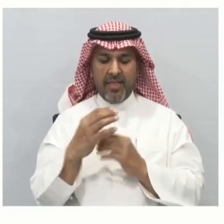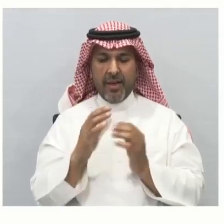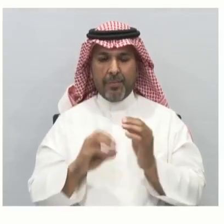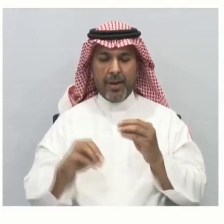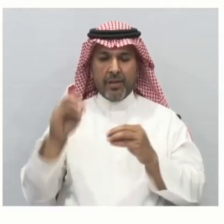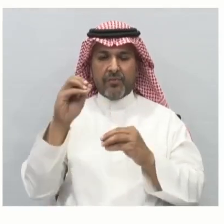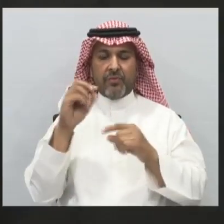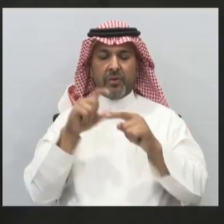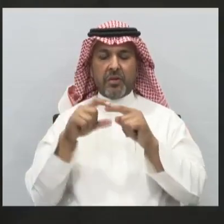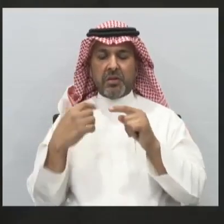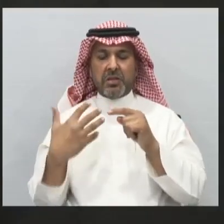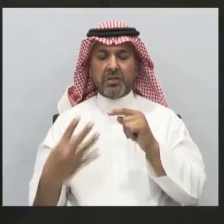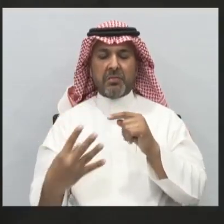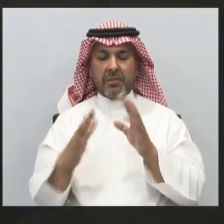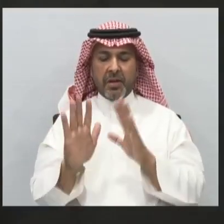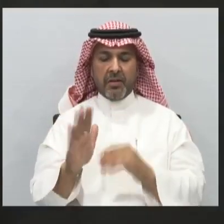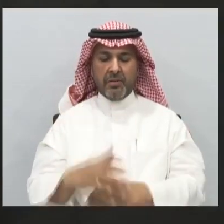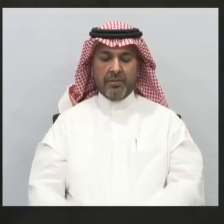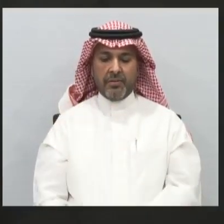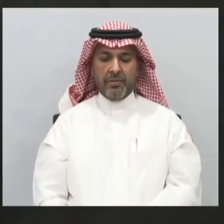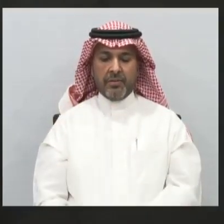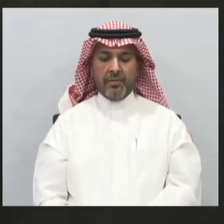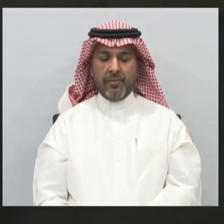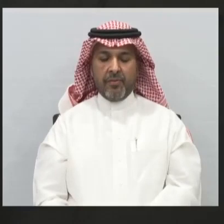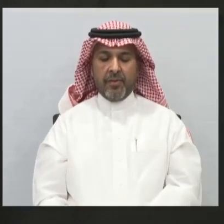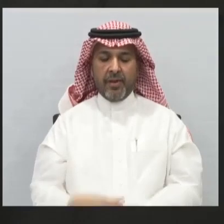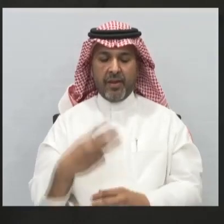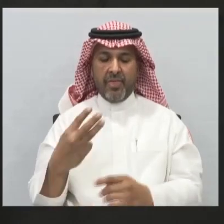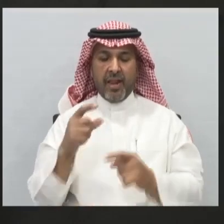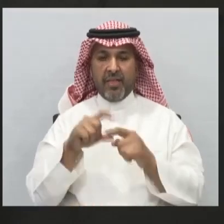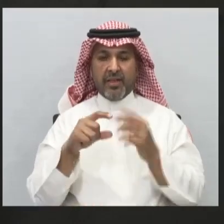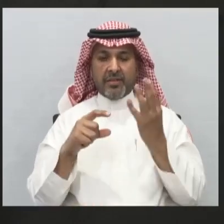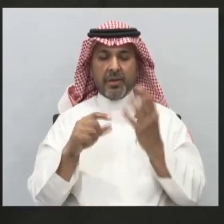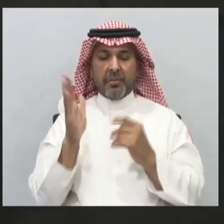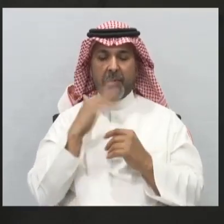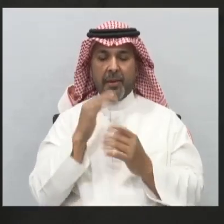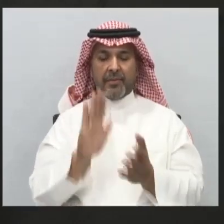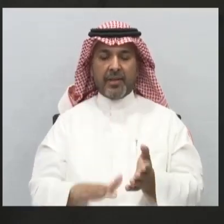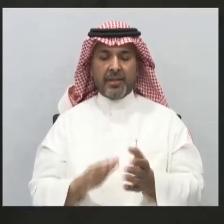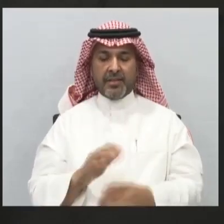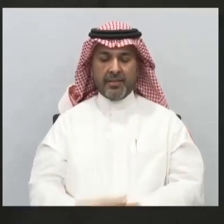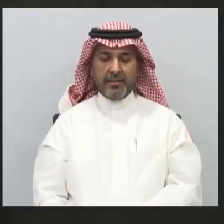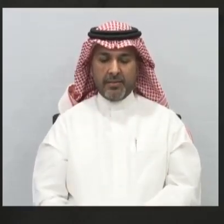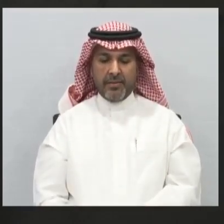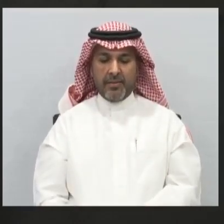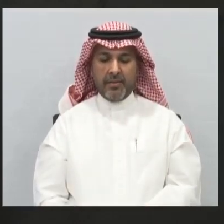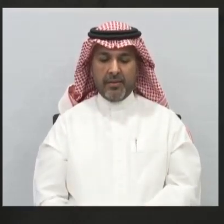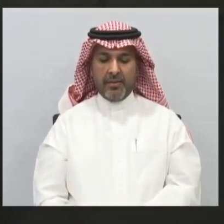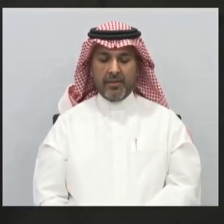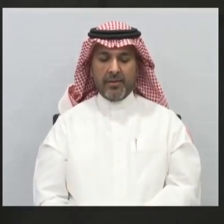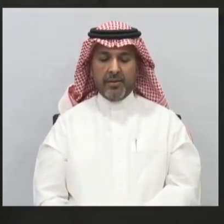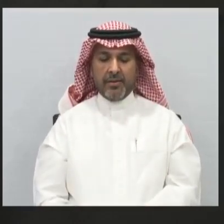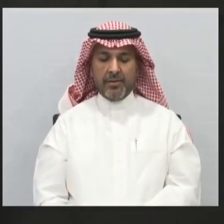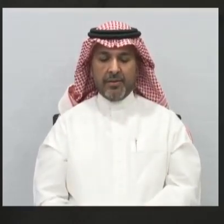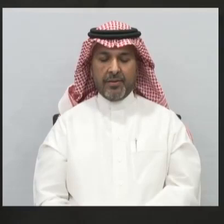هو باقي صغير ما استطيع قسمته على الاربعه لذلك راح اوزعه على شكل